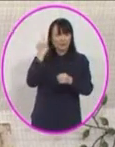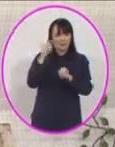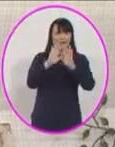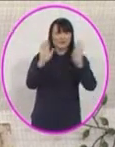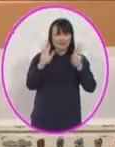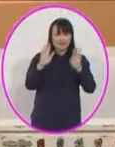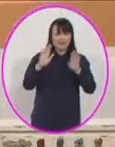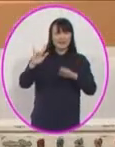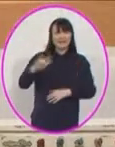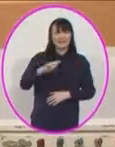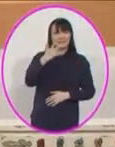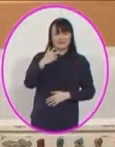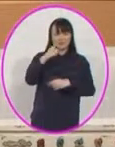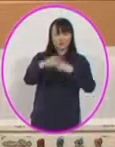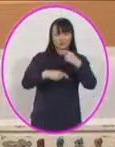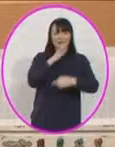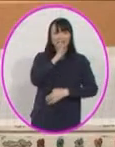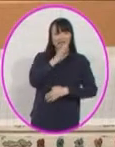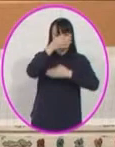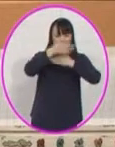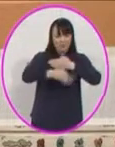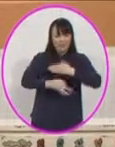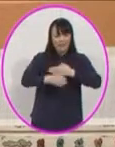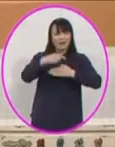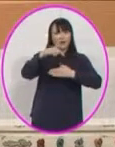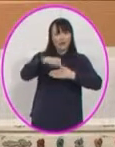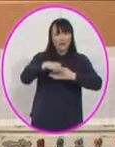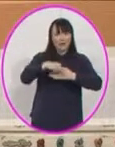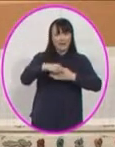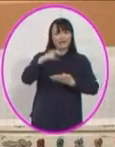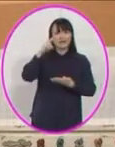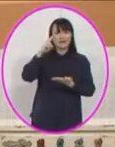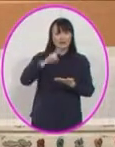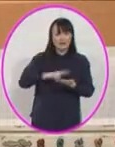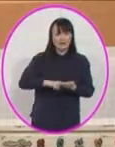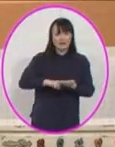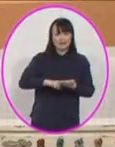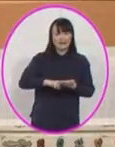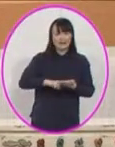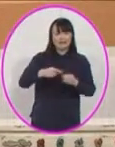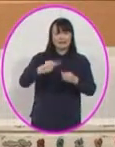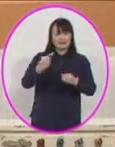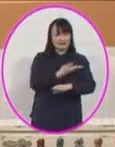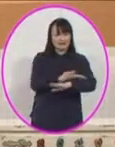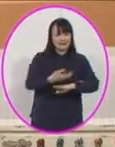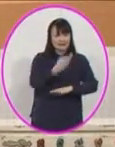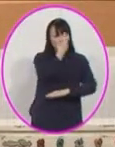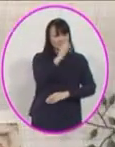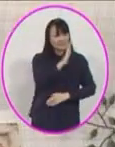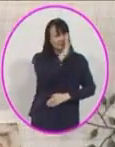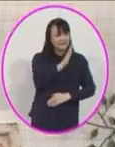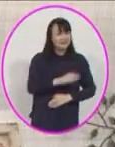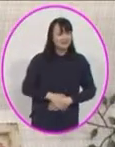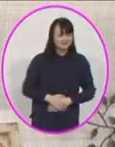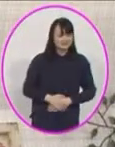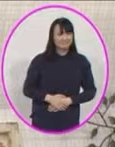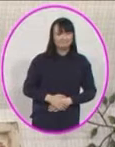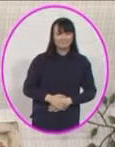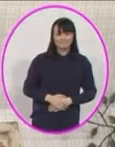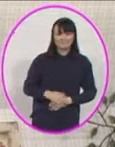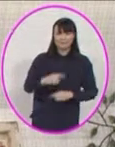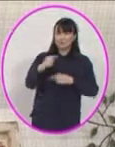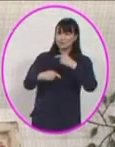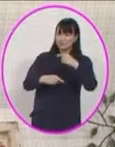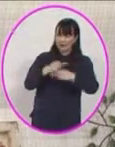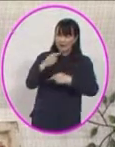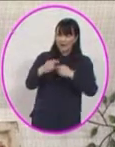手話言語条例というのですがどのような経緯で条例が作られたんでしょうかはい芝という言葉は皆